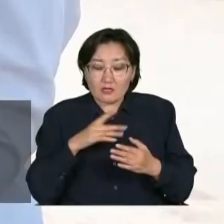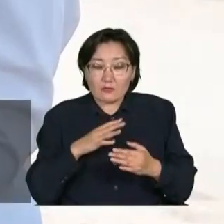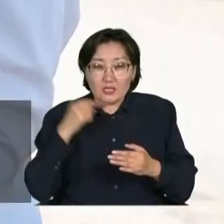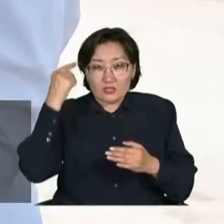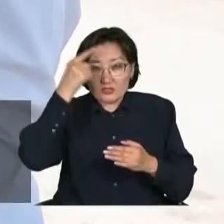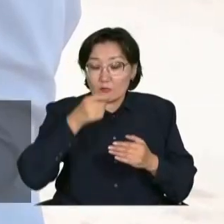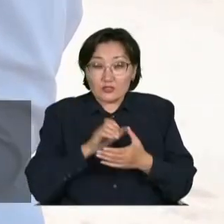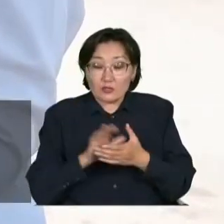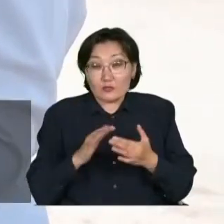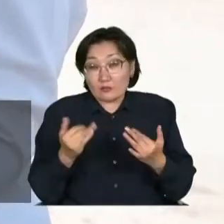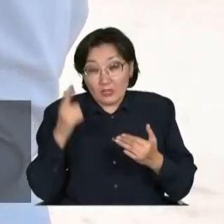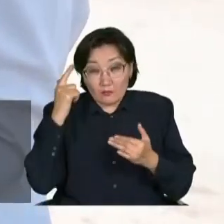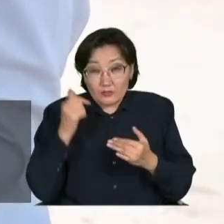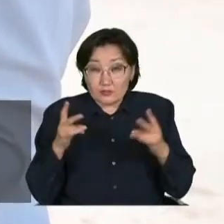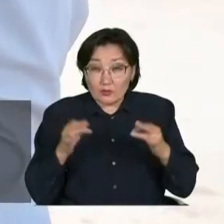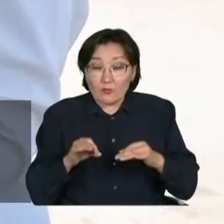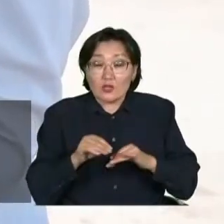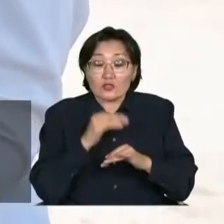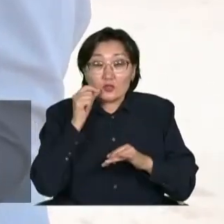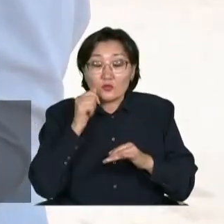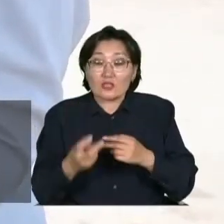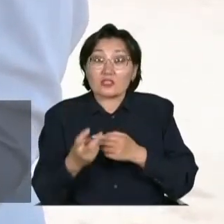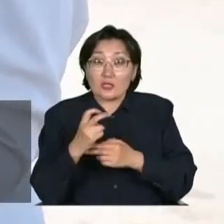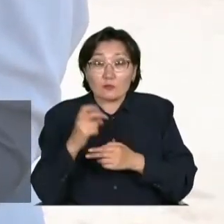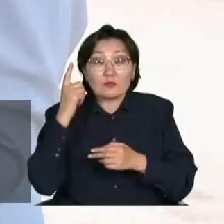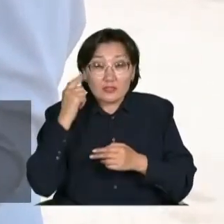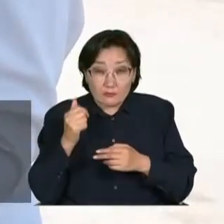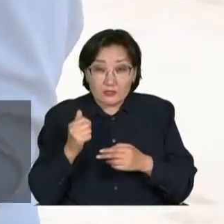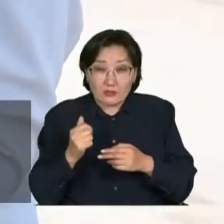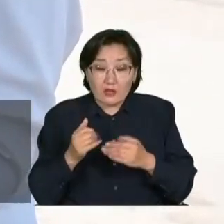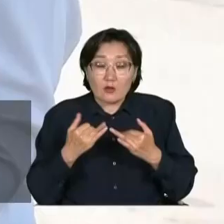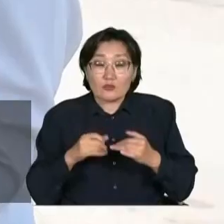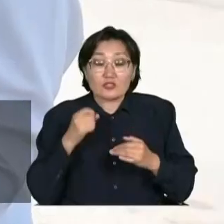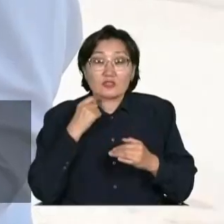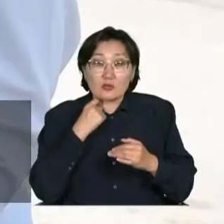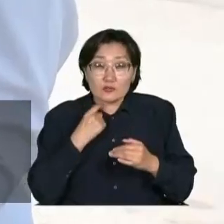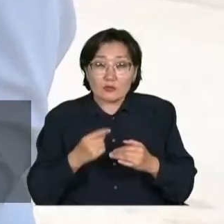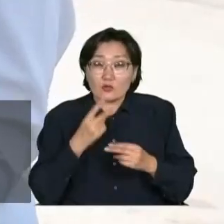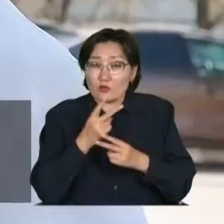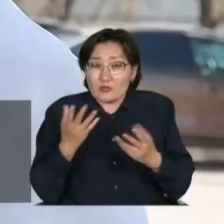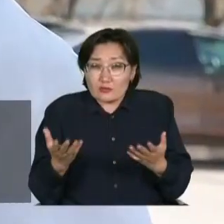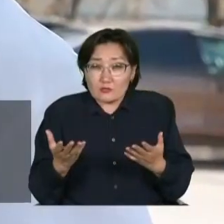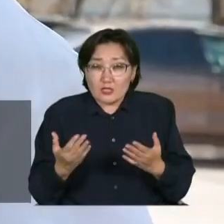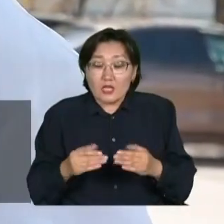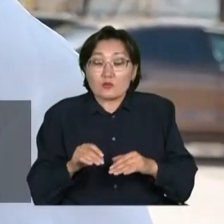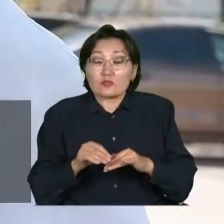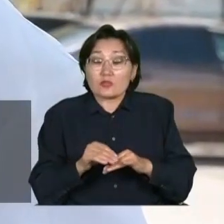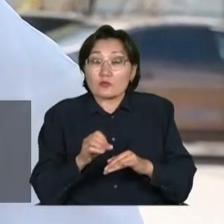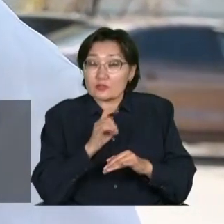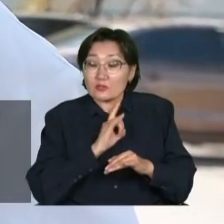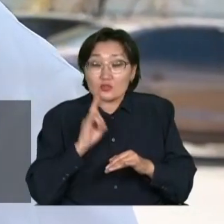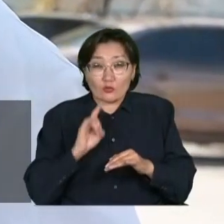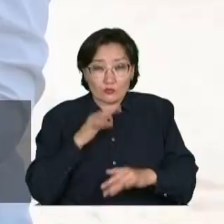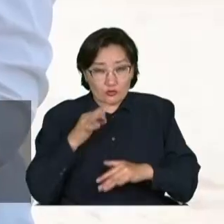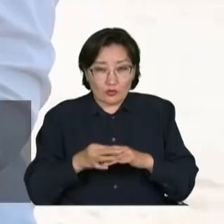таныс емеспін, былай білемін, бірақ күйеуінің келіп жүретінінен хабарым бар, ішімдік ішкенінде көрмеппін. Ал салтанат жұмысына